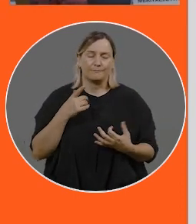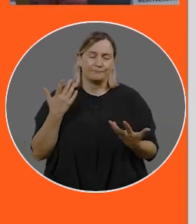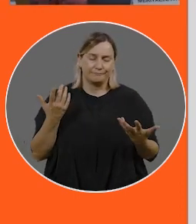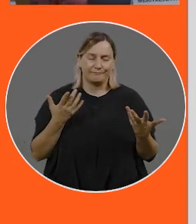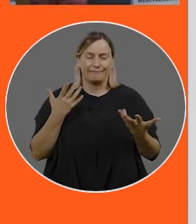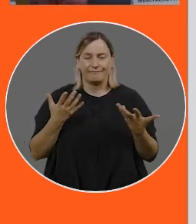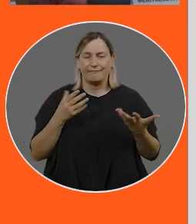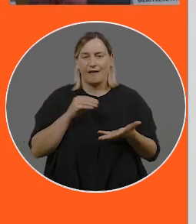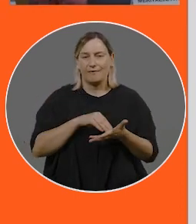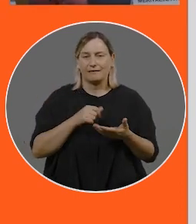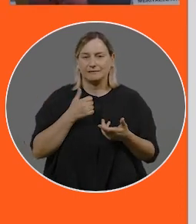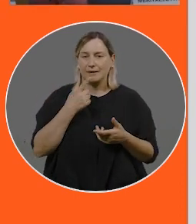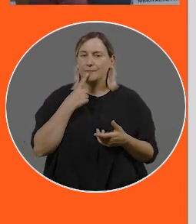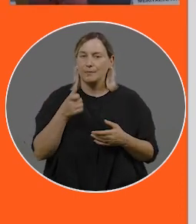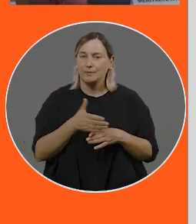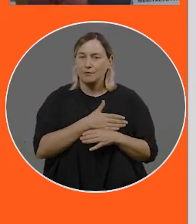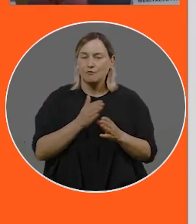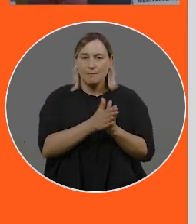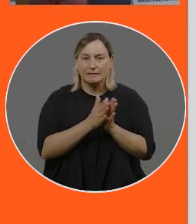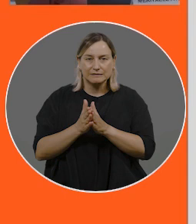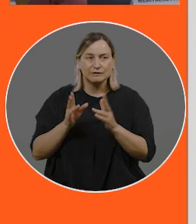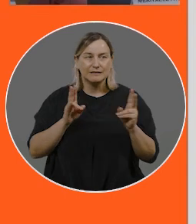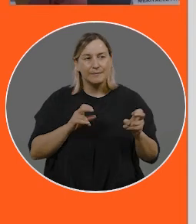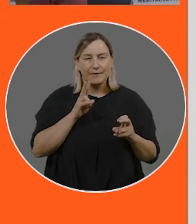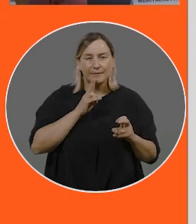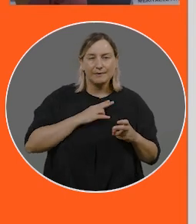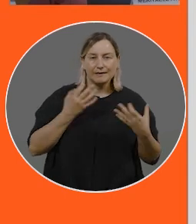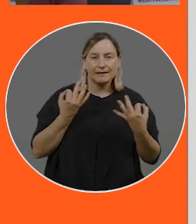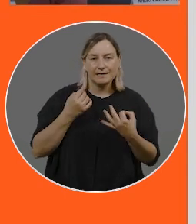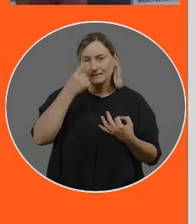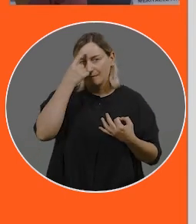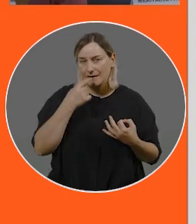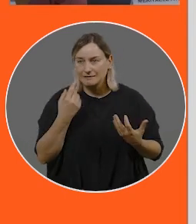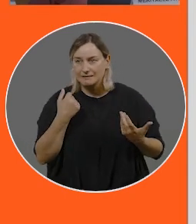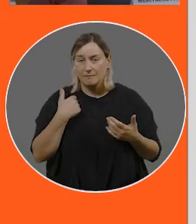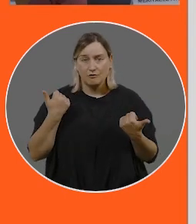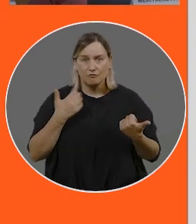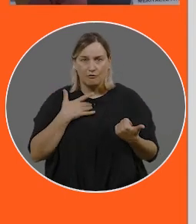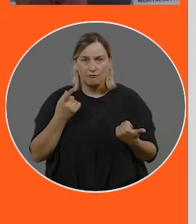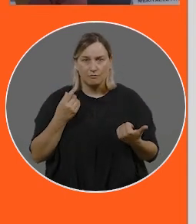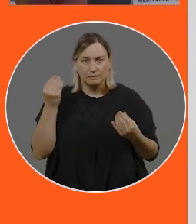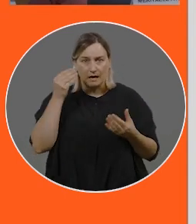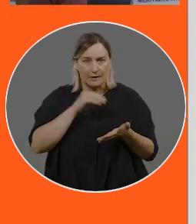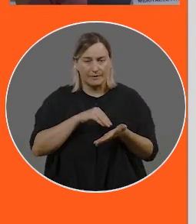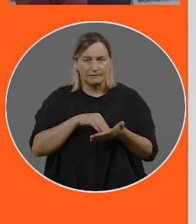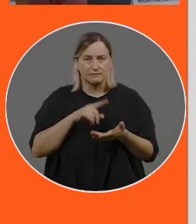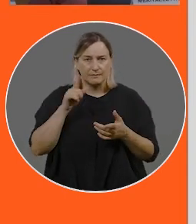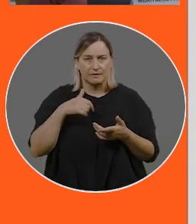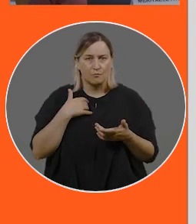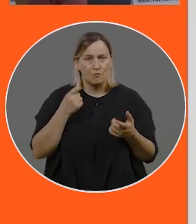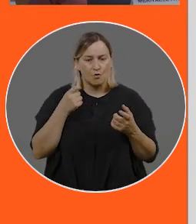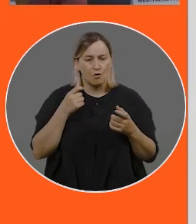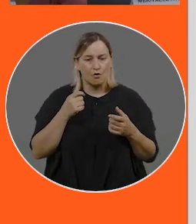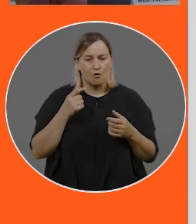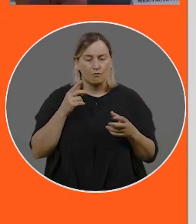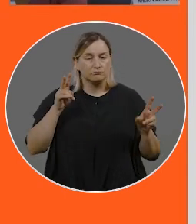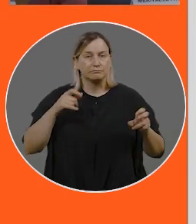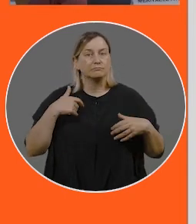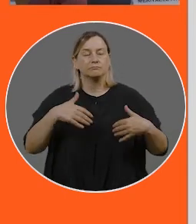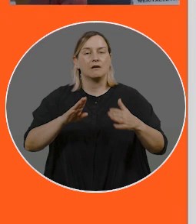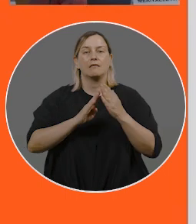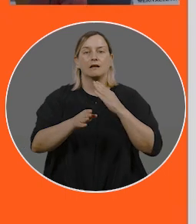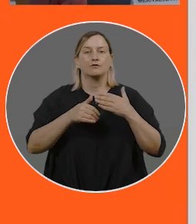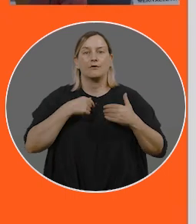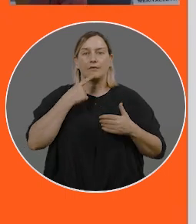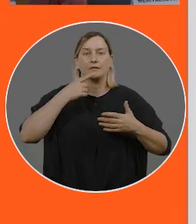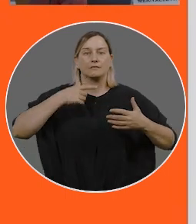que pregunto, no, als meus companys, digue'm de què és aquesta imatge i tal, però jo crec que a vegades també hem de fer aquesta improvisació, no, de dir